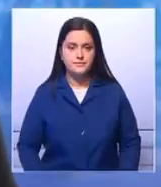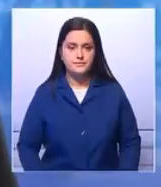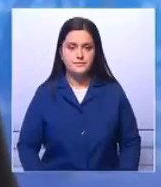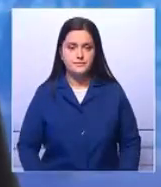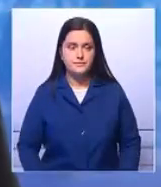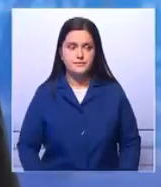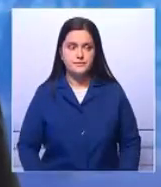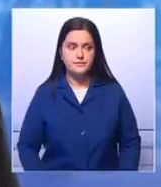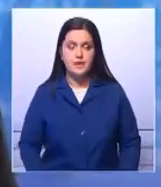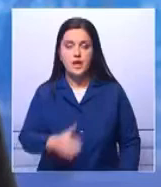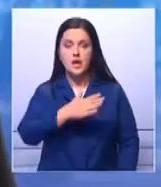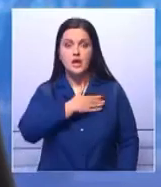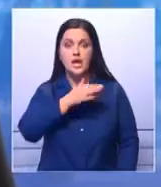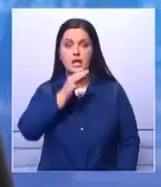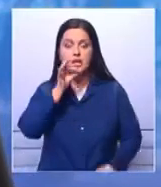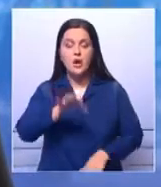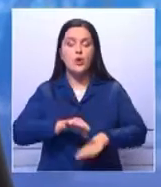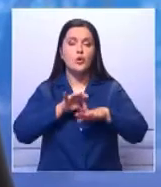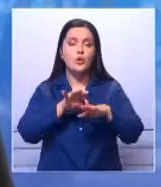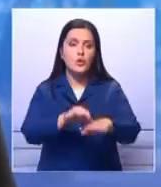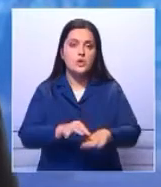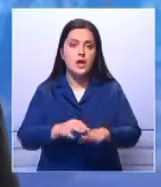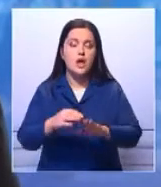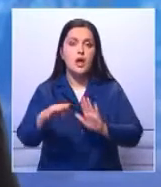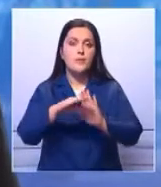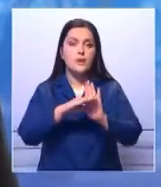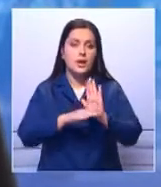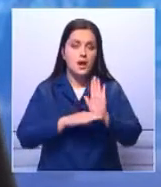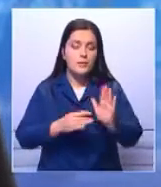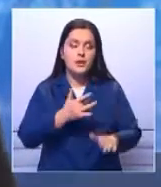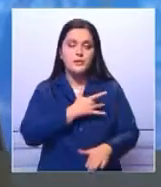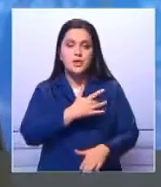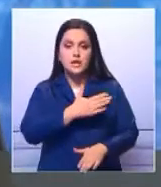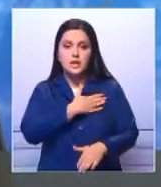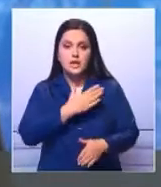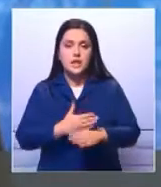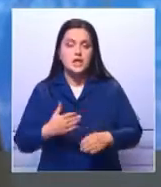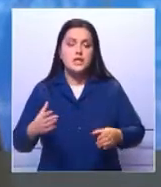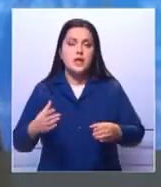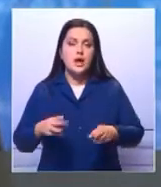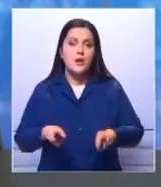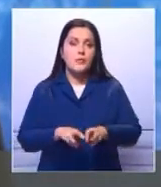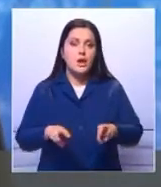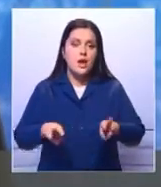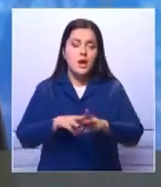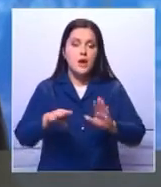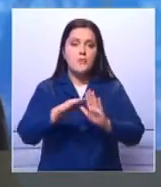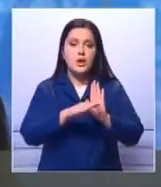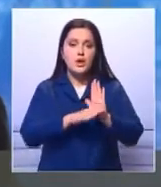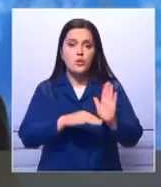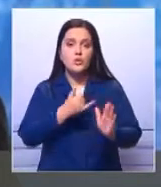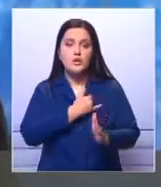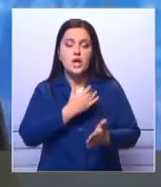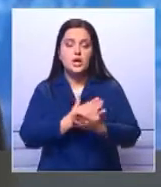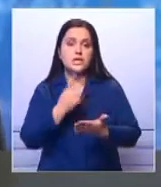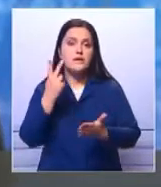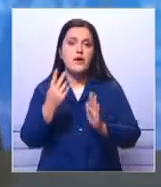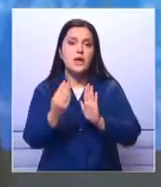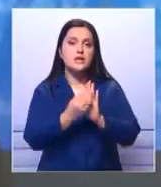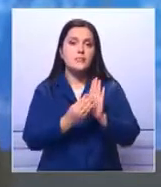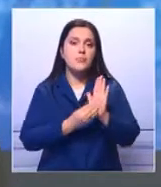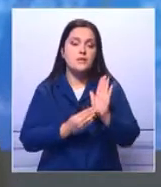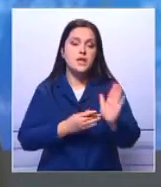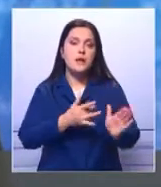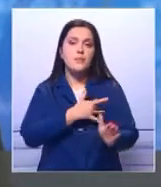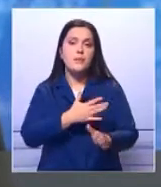Я доложился о ходе программы приватизации. В составе правительственной программы у нас есть два списка приватизированных объектов.